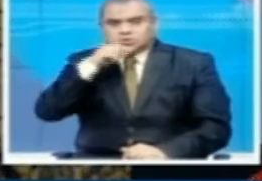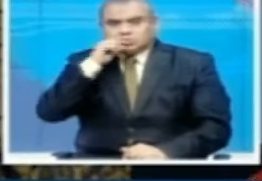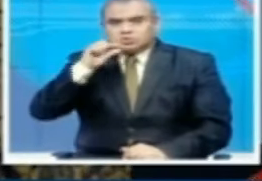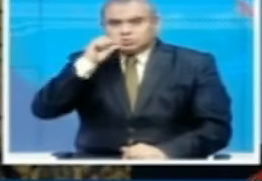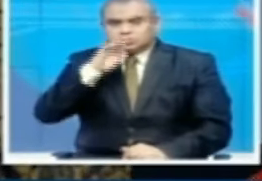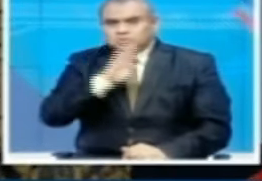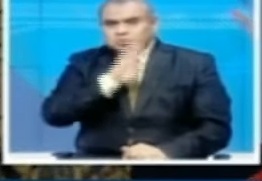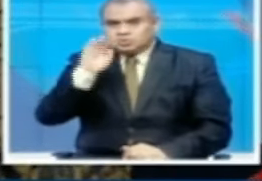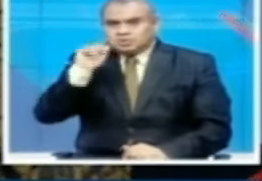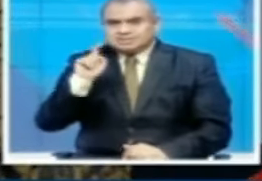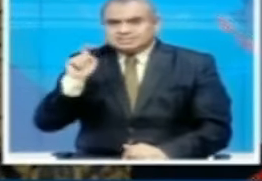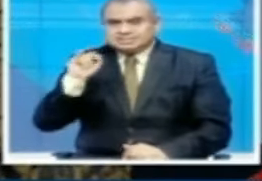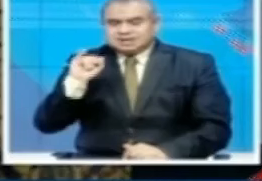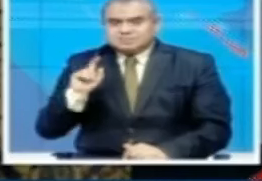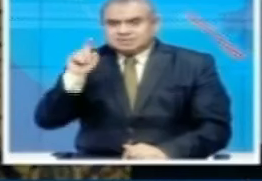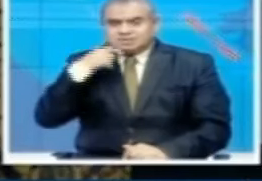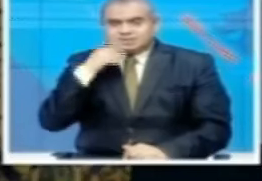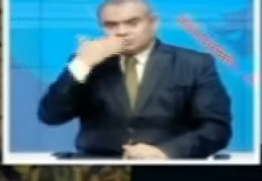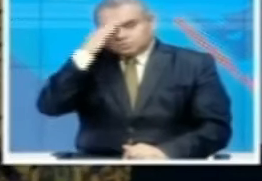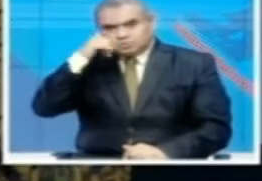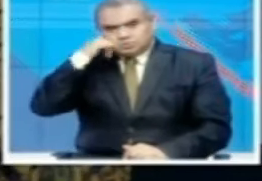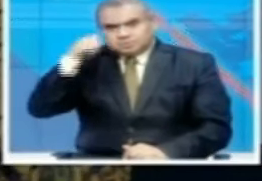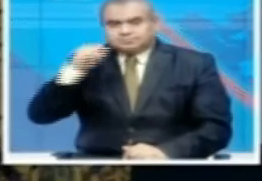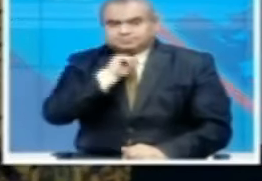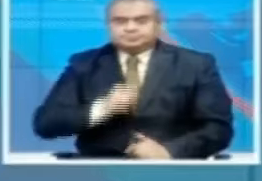للدراسات الاستراتيجية، شكرا جزيلا لك.